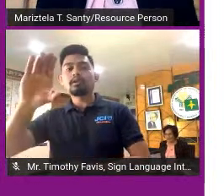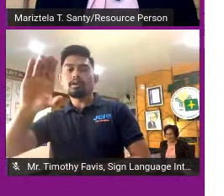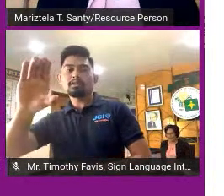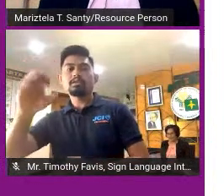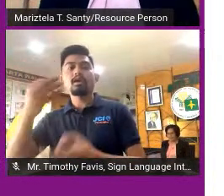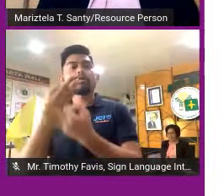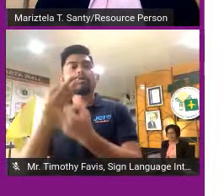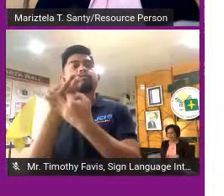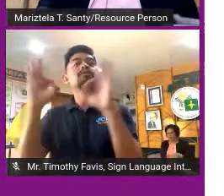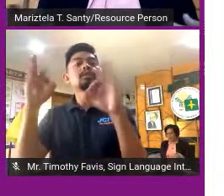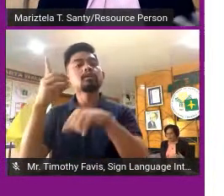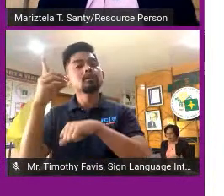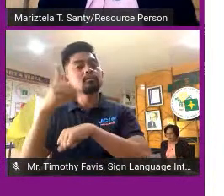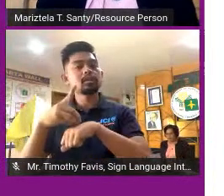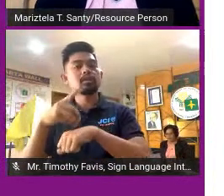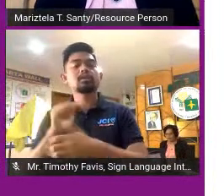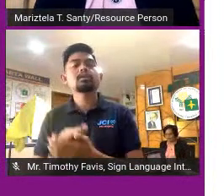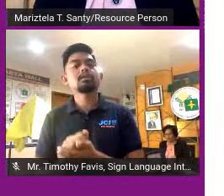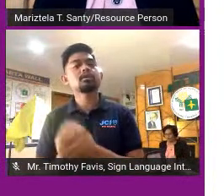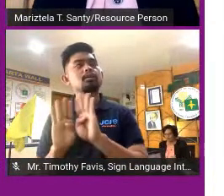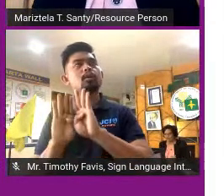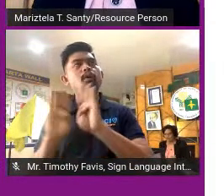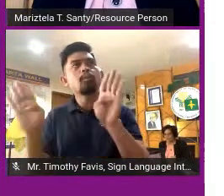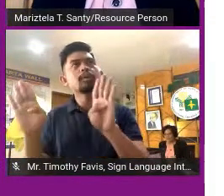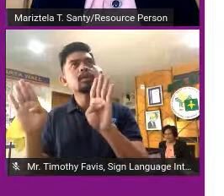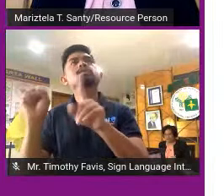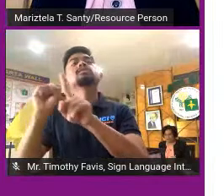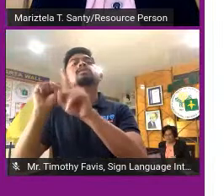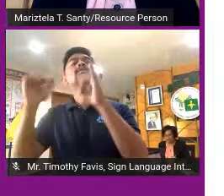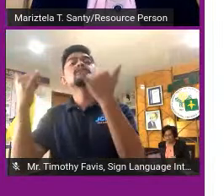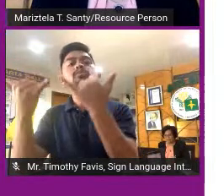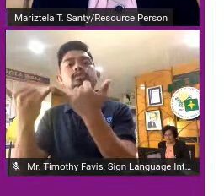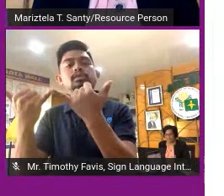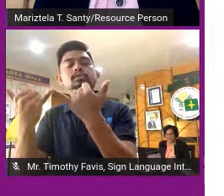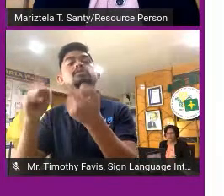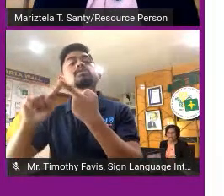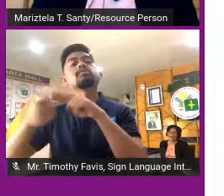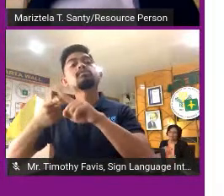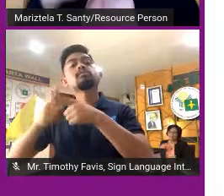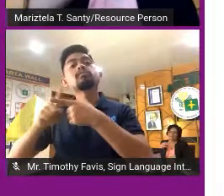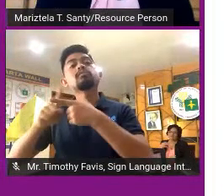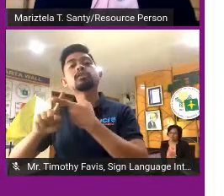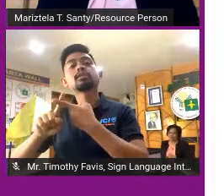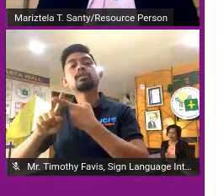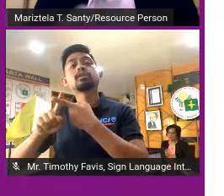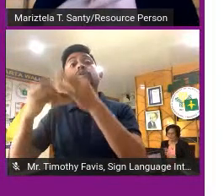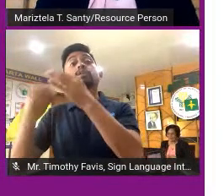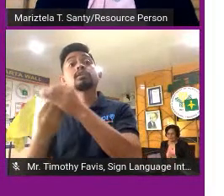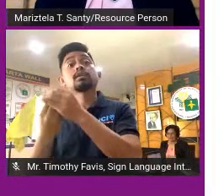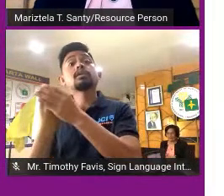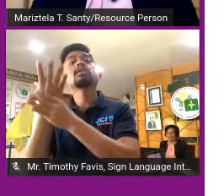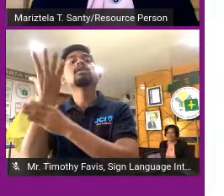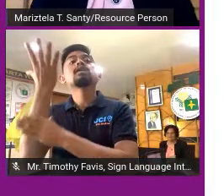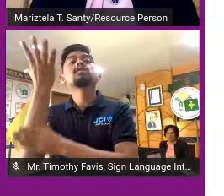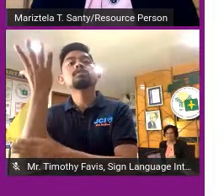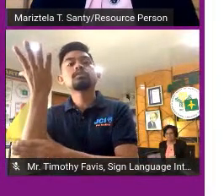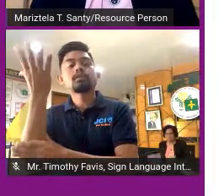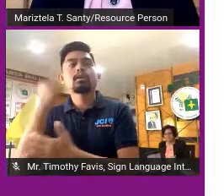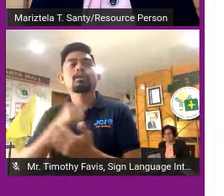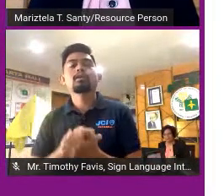nakabwelo na, and they are open to society or to friends, nalabas doon kung ano talaga